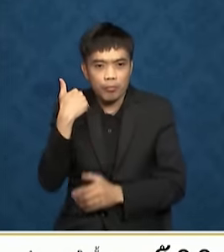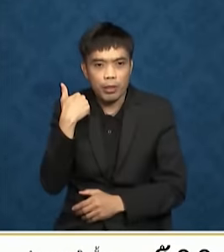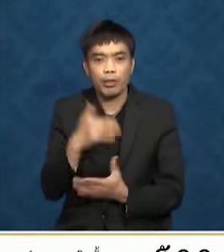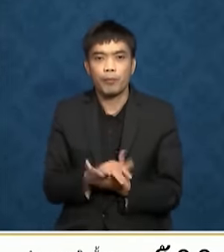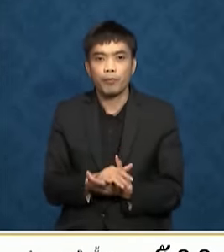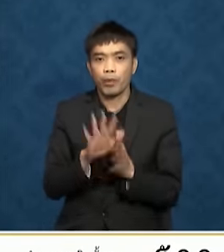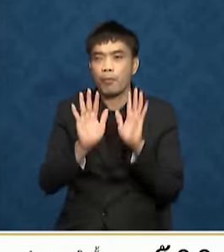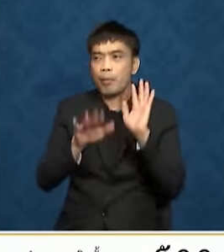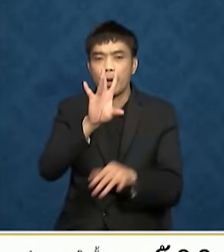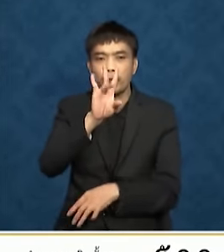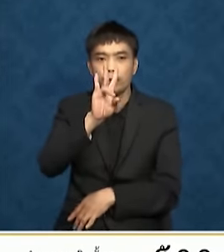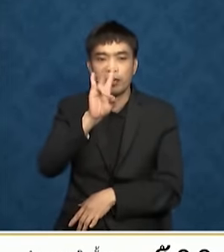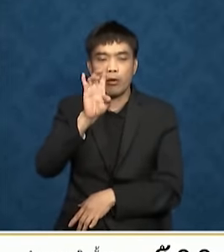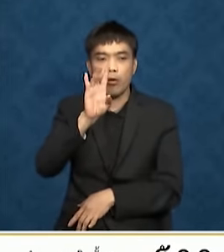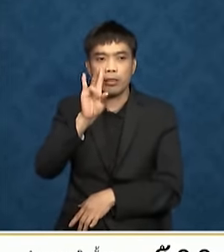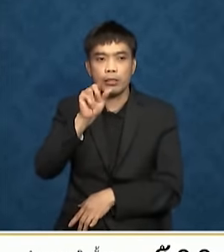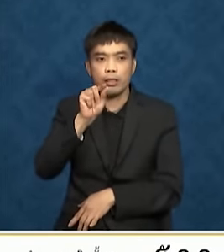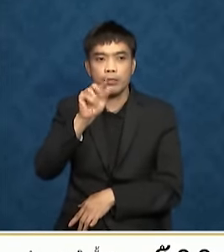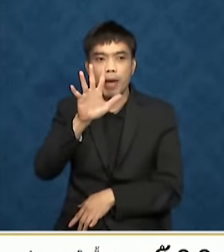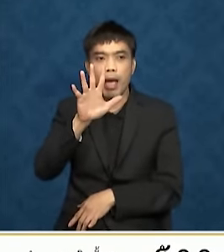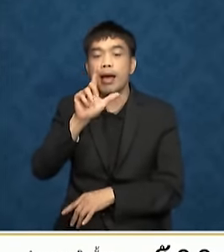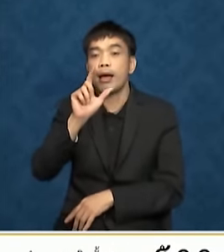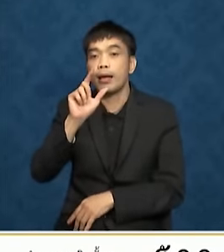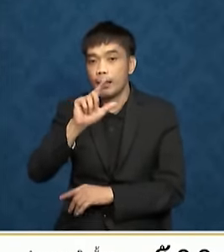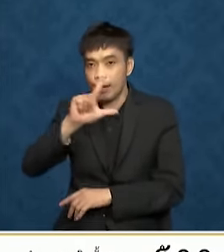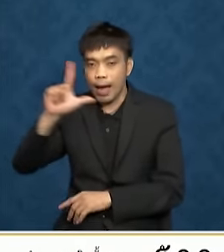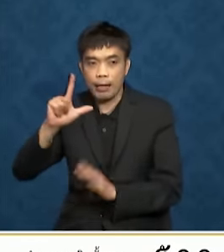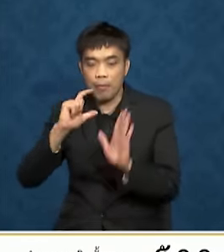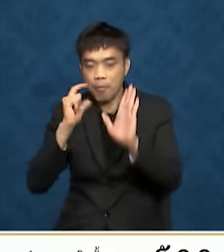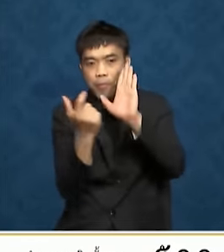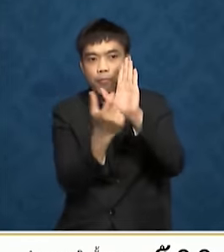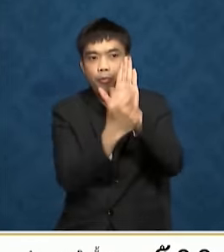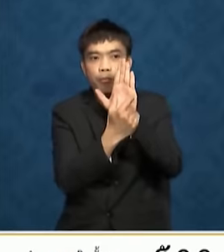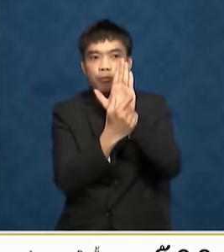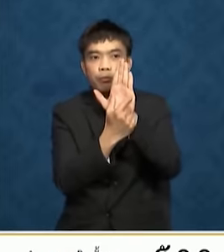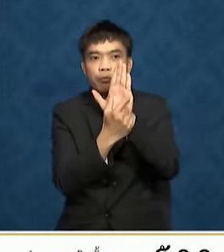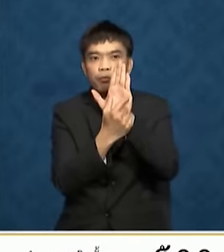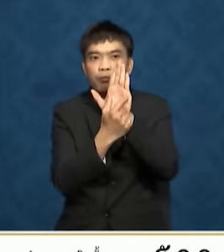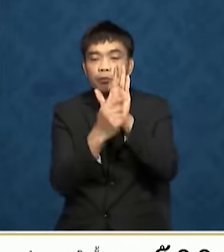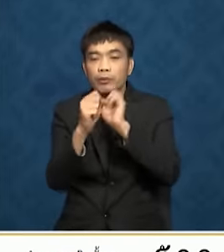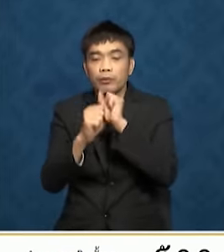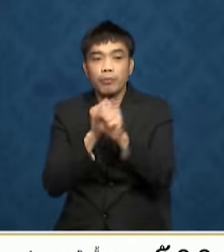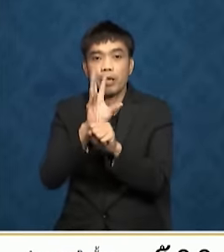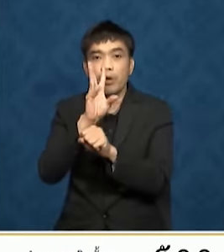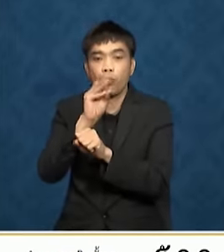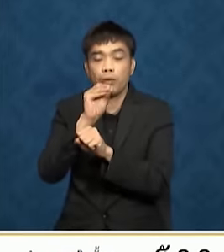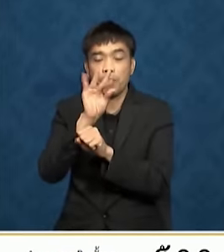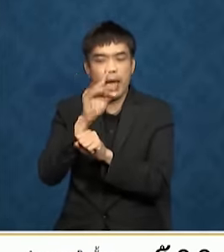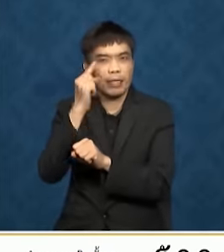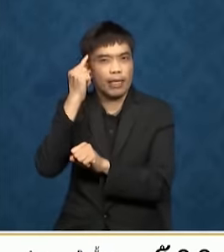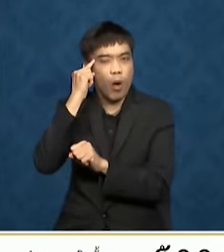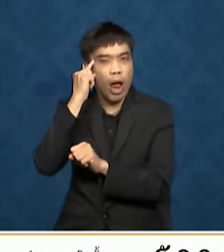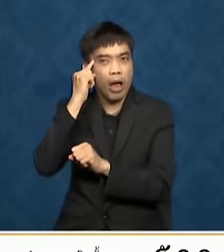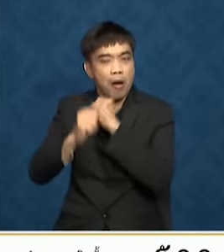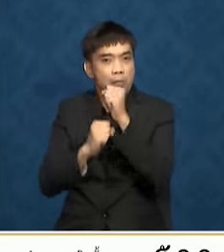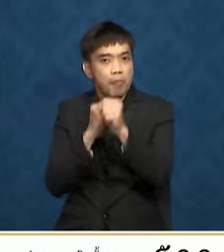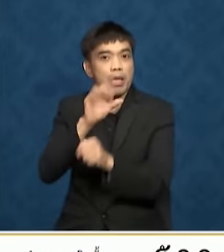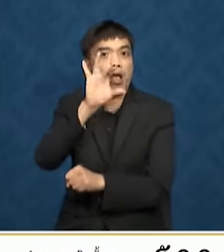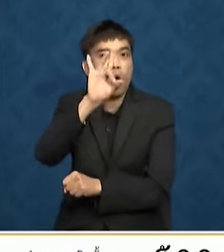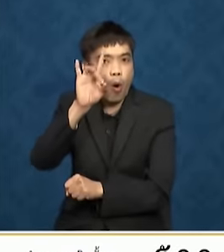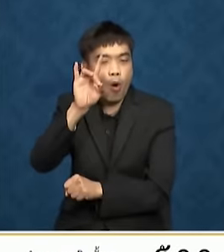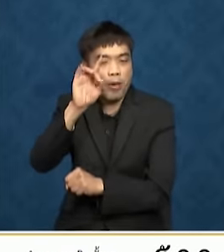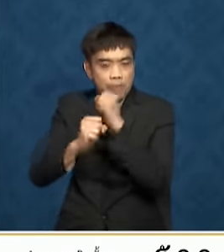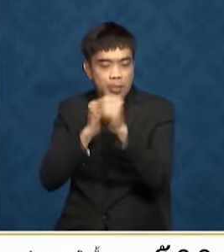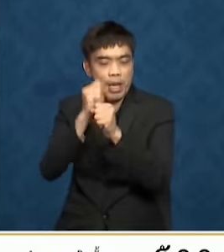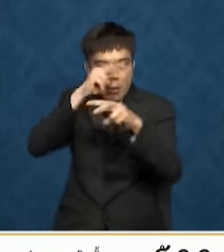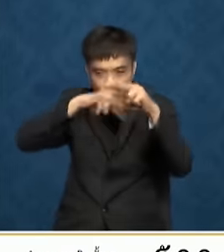720 15ล้านบาทถ้าเป็นแบบนี้นะครับต้องใช้เวลา 100ปีครับกว่าจะพิสูจน์สิทธิ์ทั้งหมด